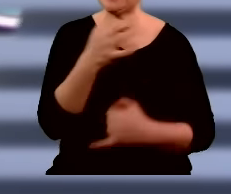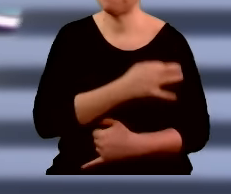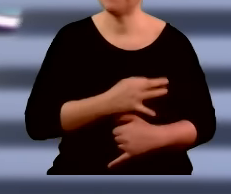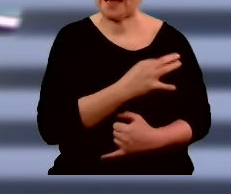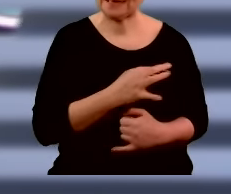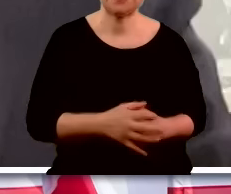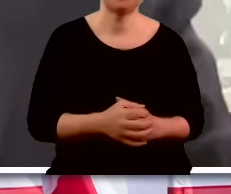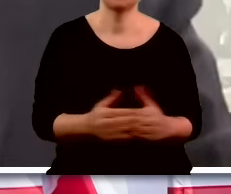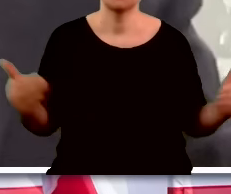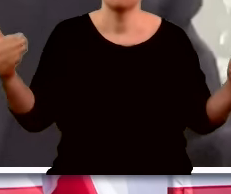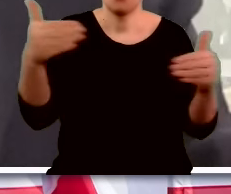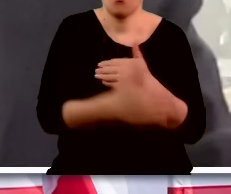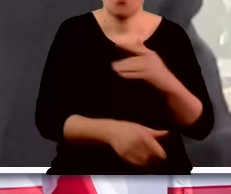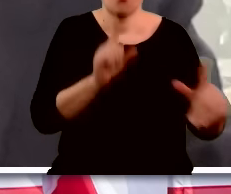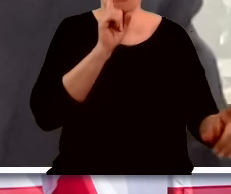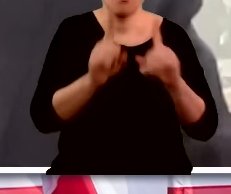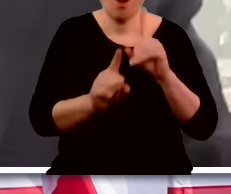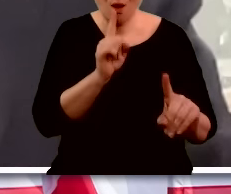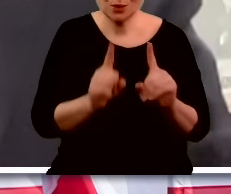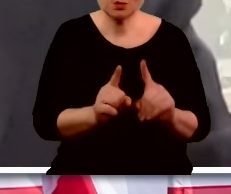Pod koniec rozmowy pojawił się